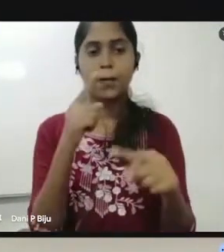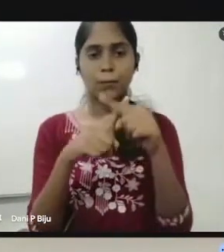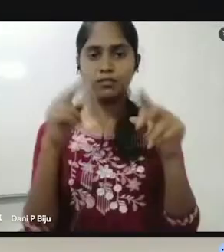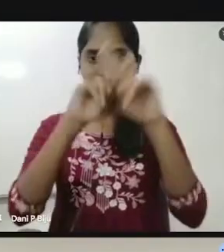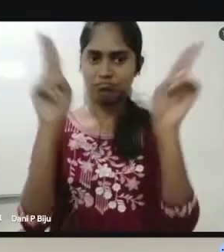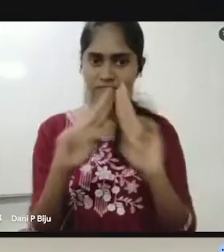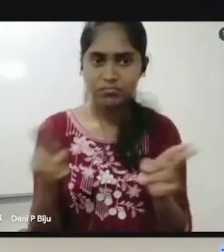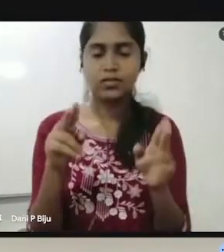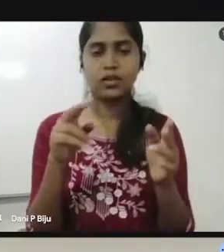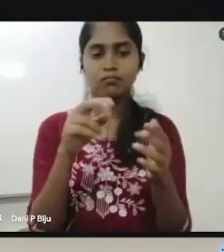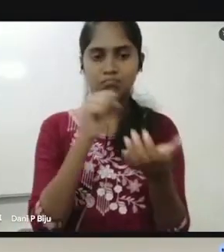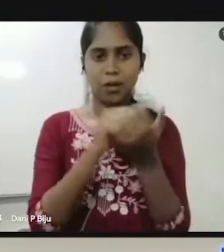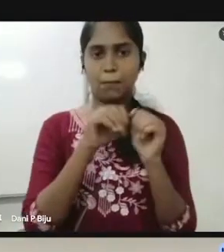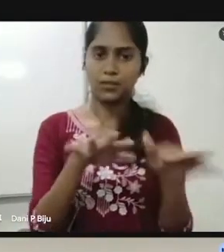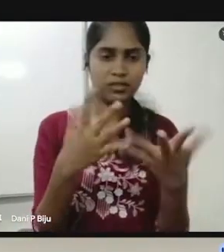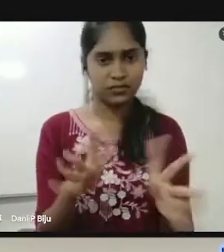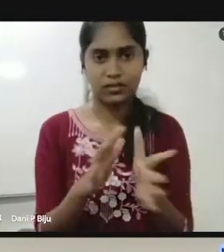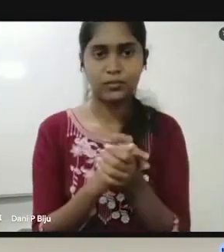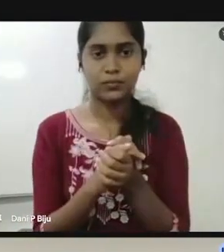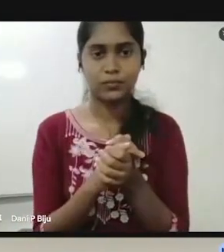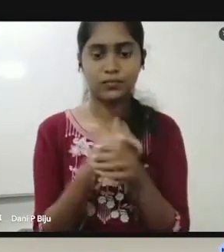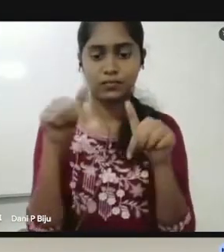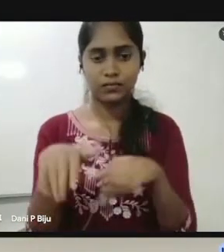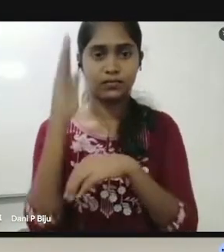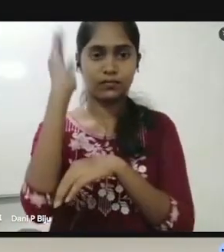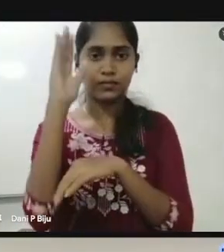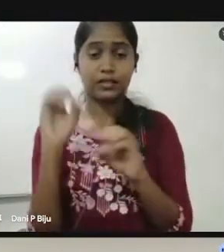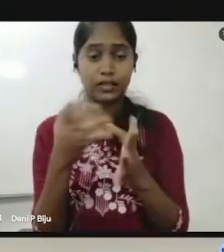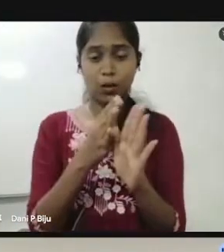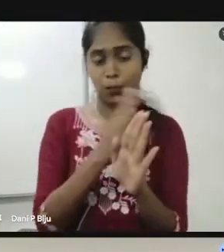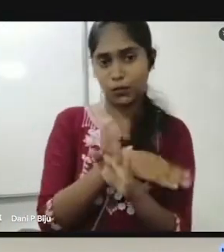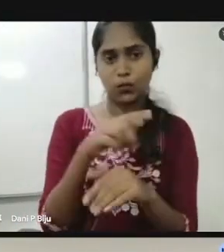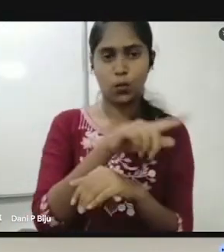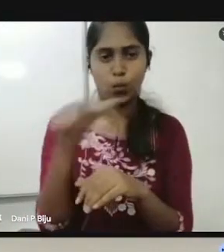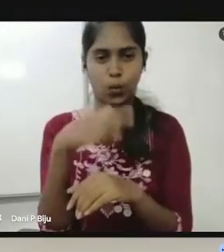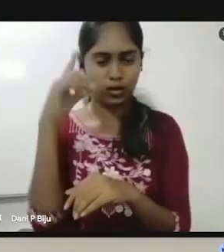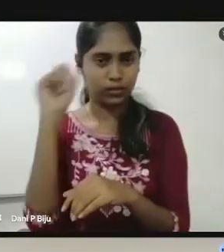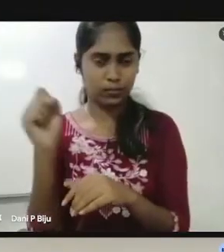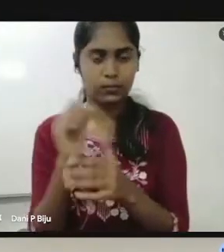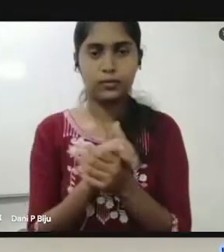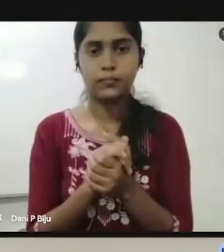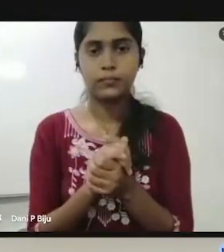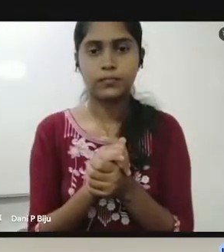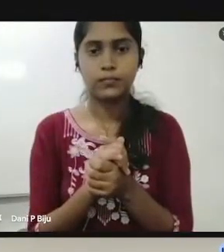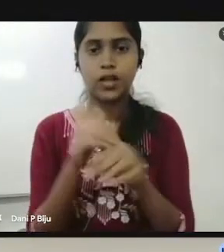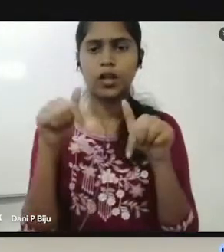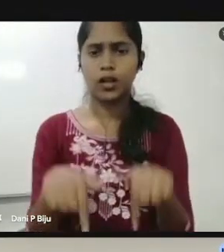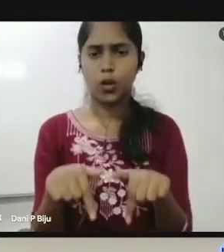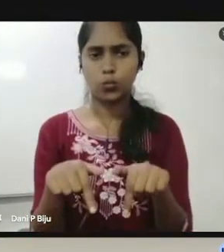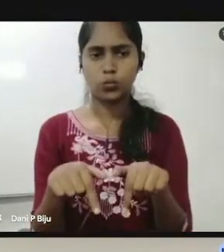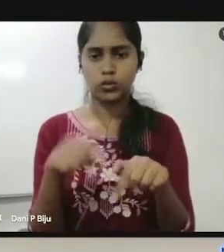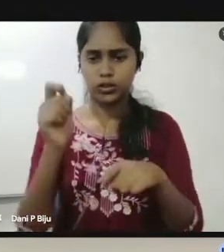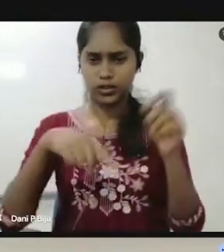പ്രസിദ്ധീകരിച്ചിട്ടുണ്ട്. ഇന്നത്തെ സെഷൻ തുടങ്ങുന്നതിന് മുന്നോടിയായി പാർട്ടിസിപ്പൻസ് ഒന്ന് ശ്രദ്ധിക്കണം. ഇപ്പോൾ ചാറ്റ് ബോക്സിൽ